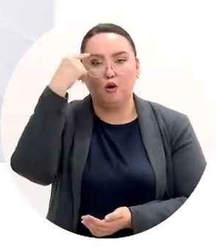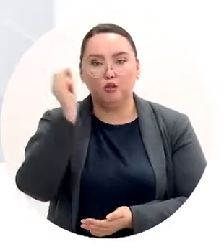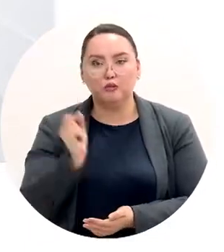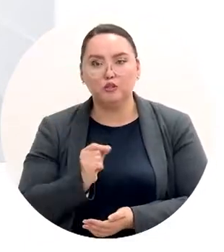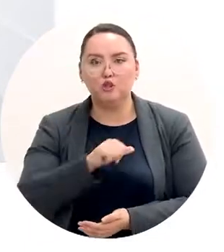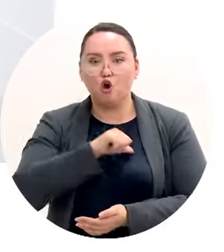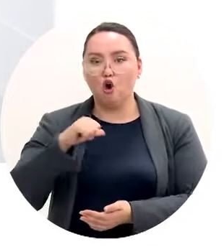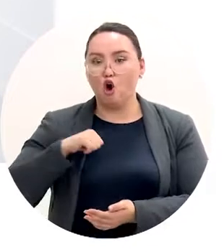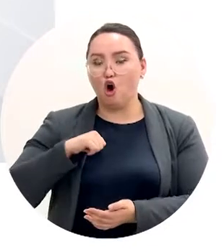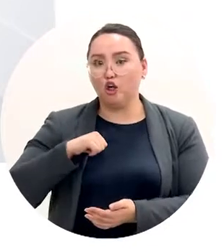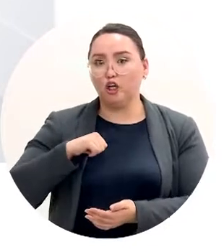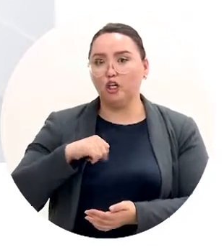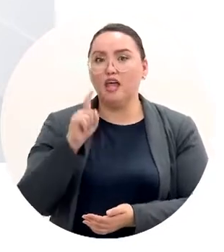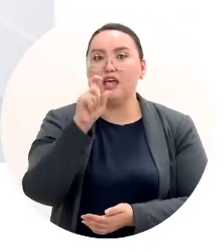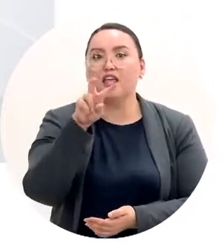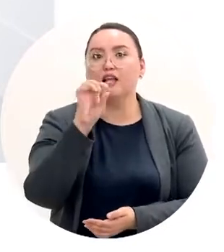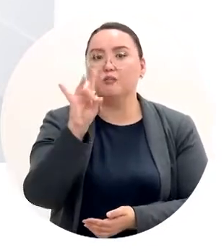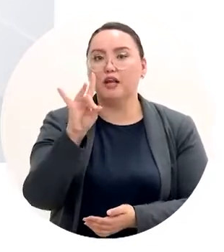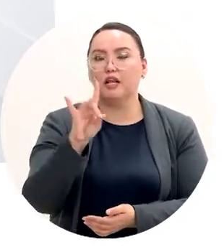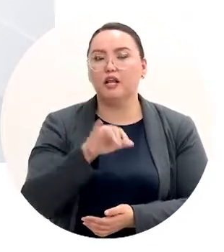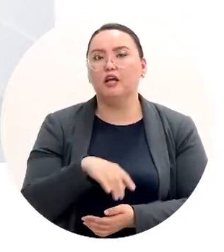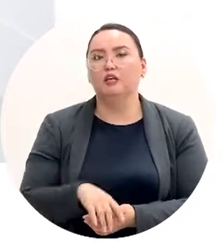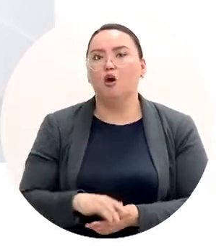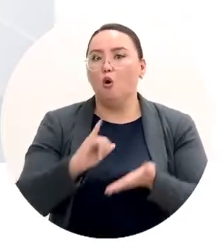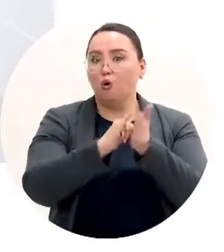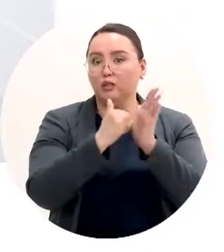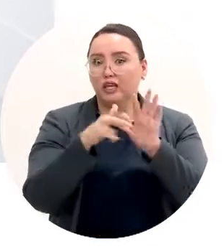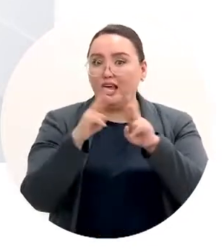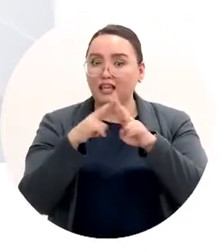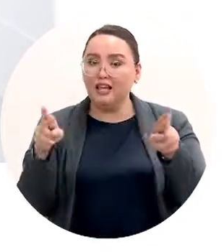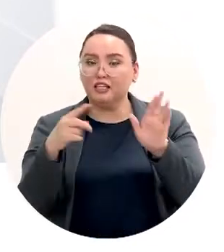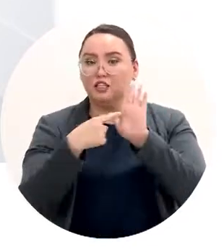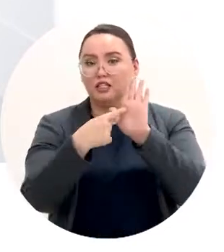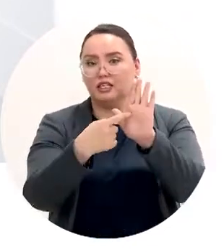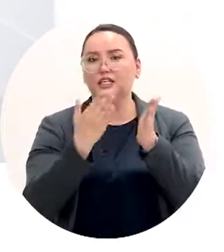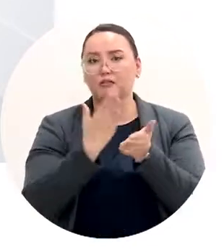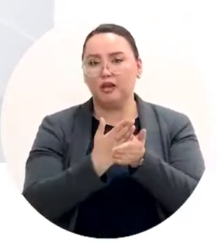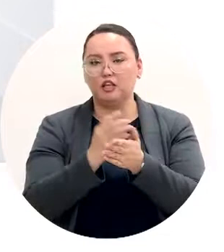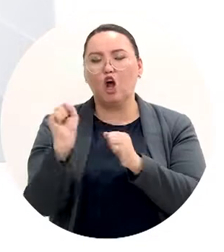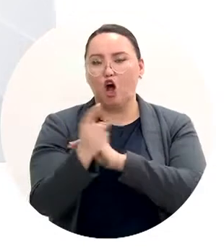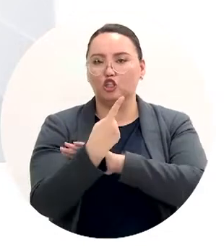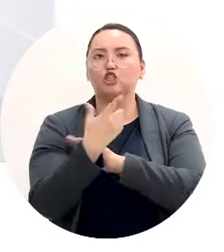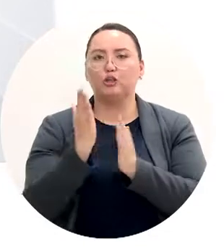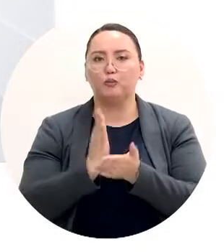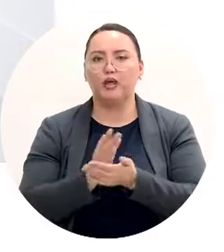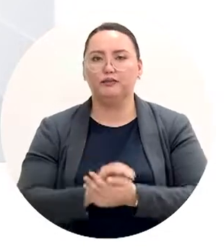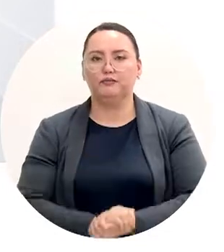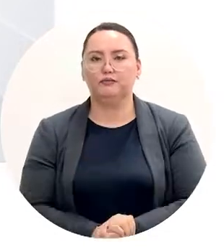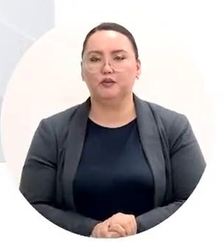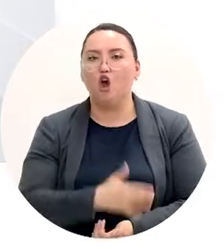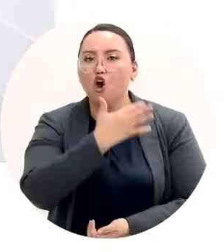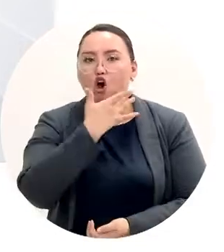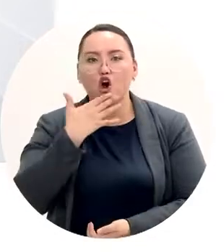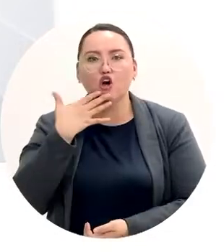хэлбрээрээ тухайн үгийн утгыг илэрхийлж байдаг ийм гайхалтай зүйл монгол бичигт байдаг аа. За жишээ нь